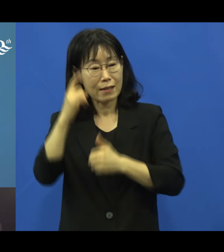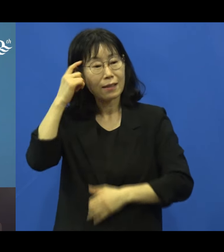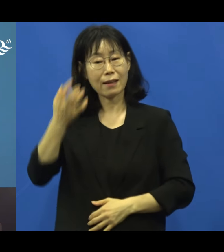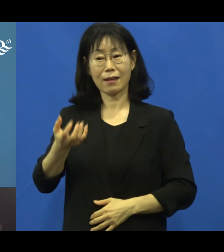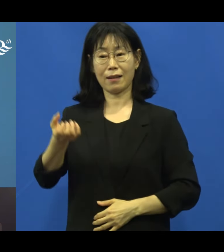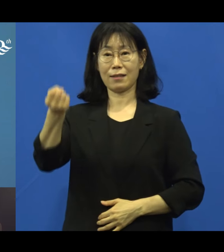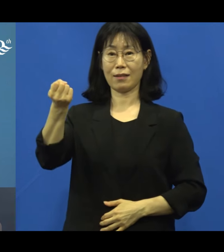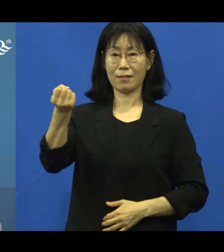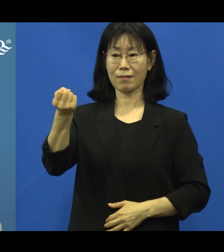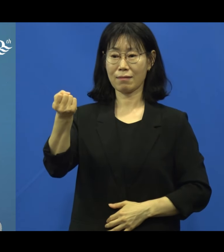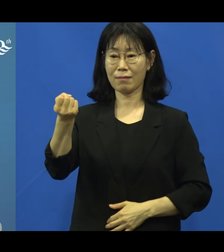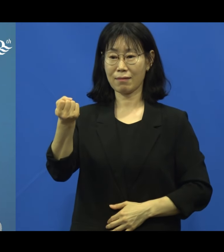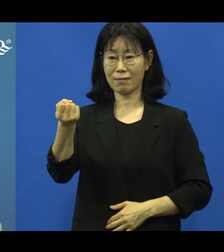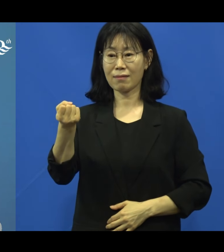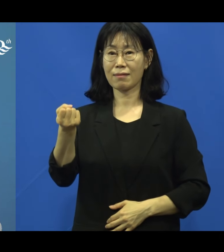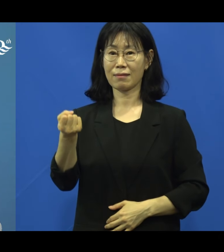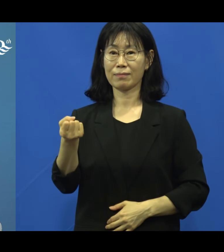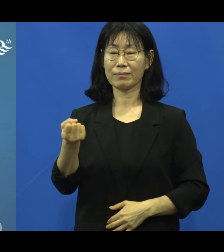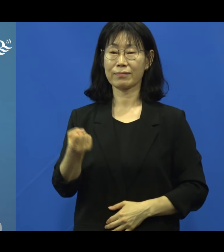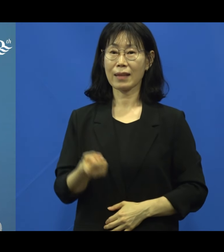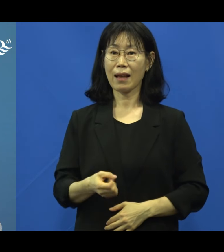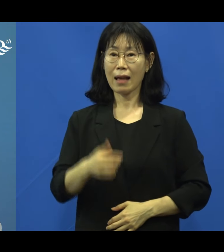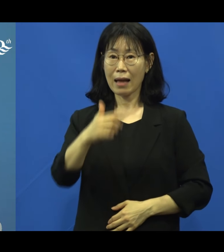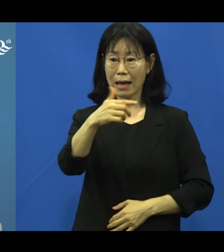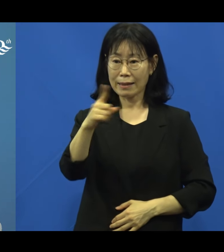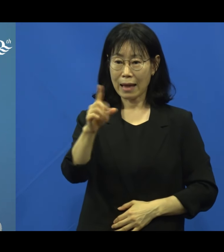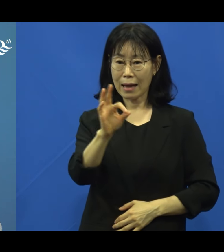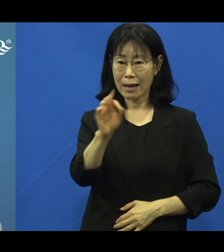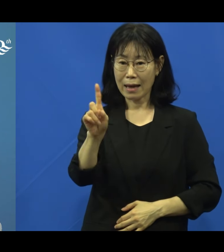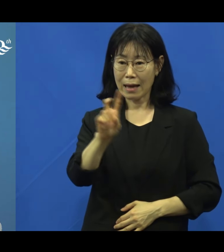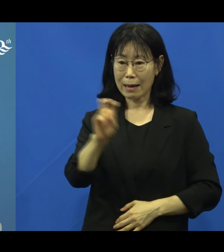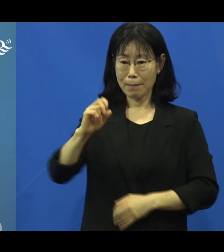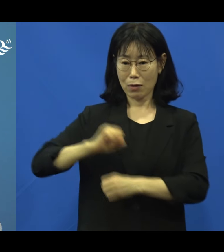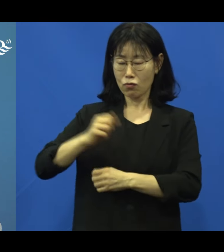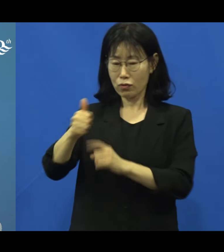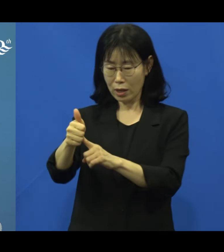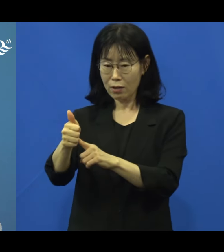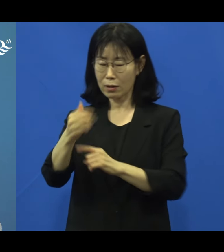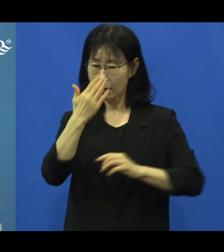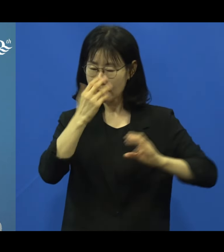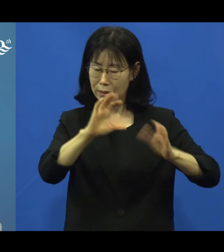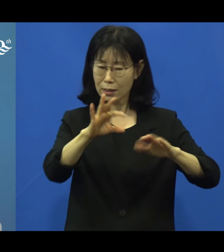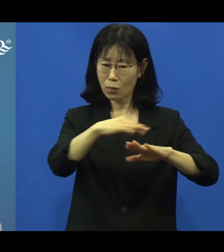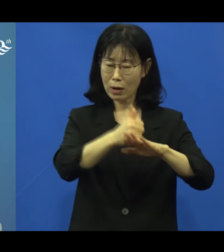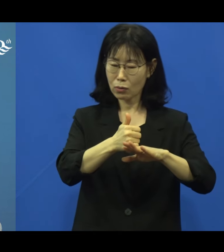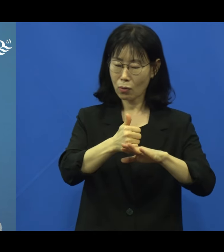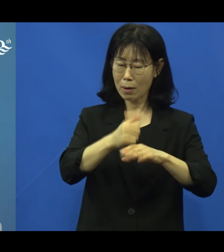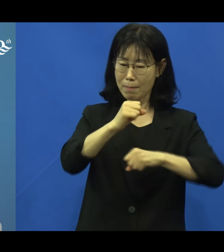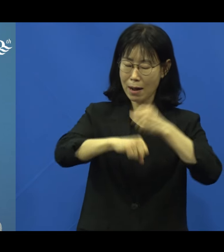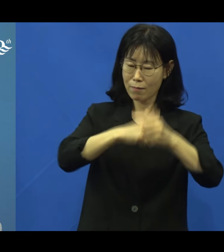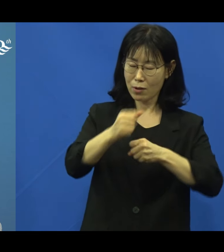여러분, 이 나만이 누굽니까? 이스라엘 왕도 함부로 대할 수 없는 인물이에요. 자칫하면 전쟁을 일으킬 수